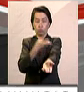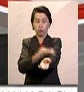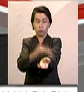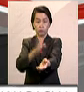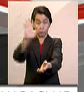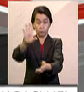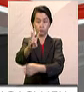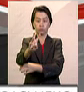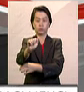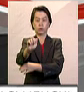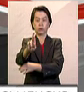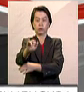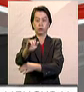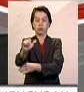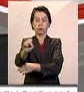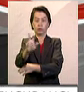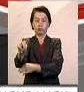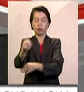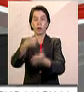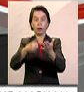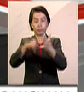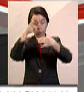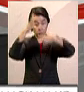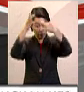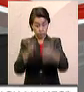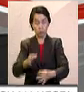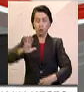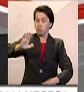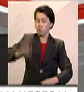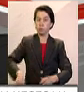Sabah Warisan dan sebarang keputusan belum ditetapkan.